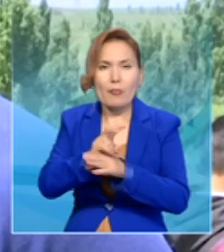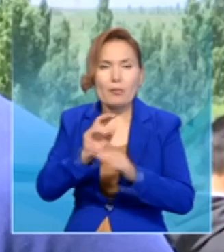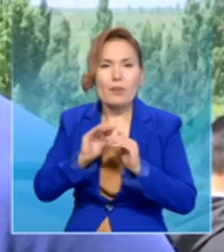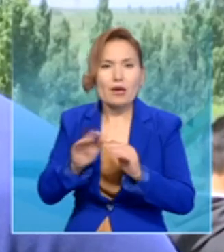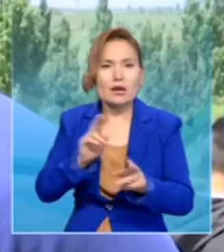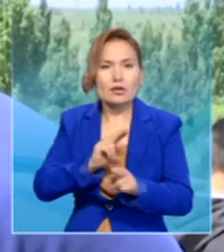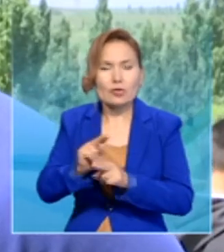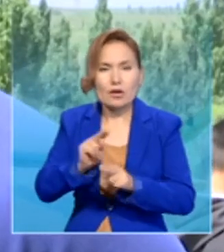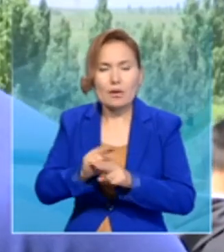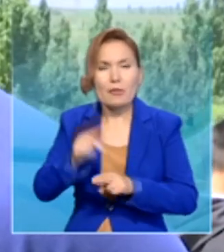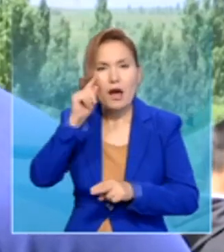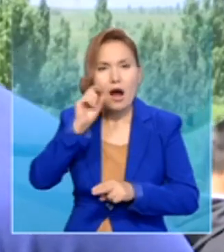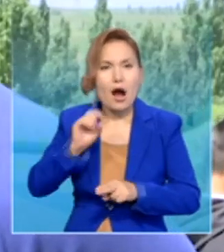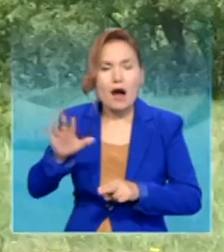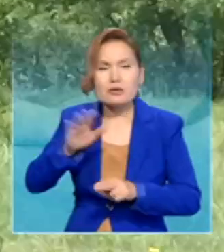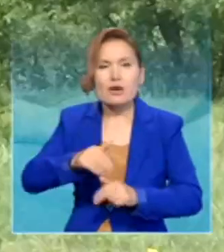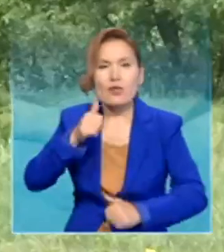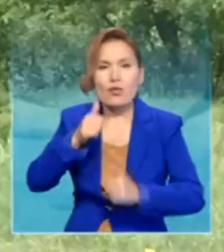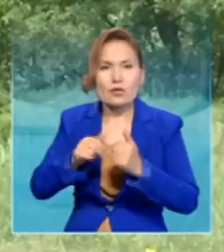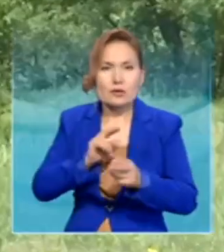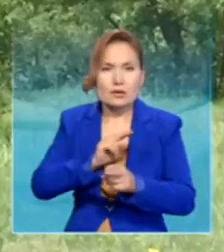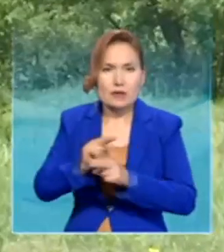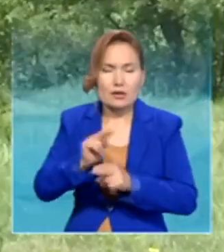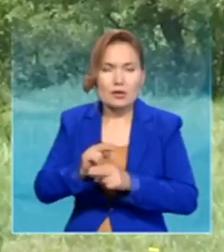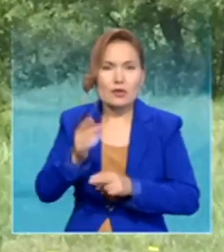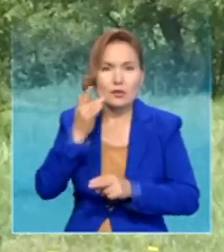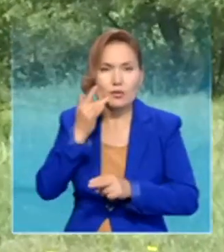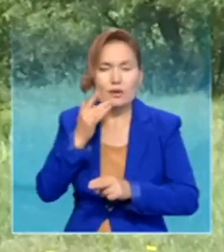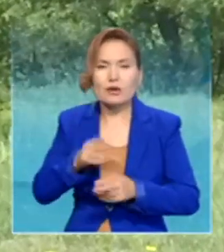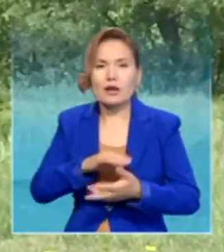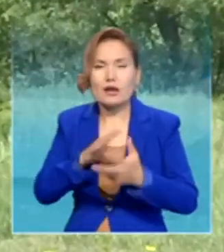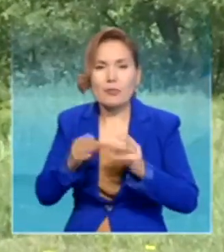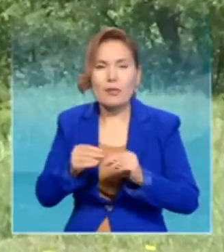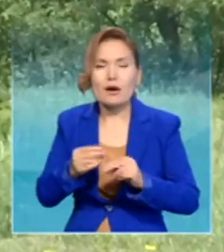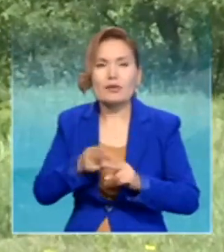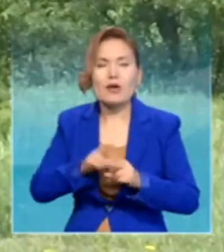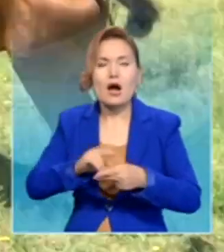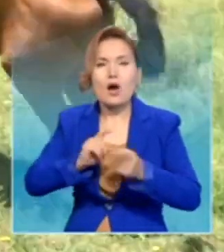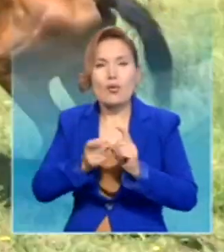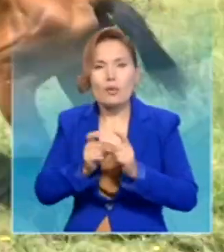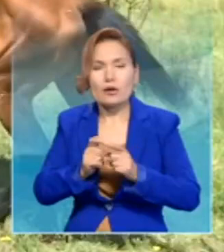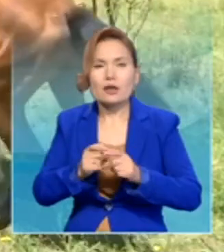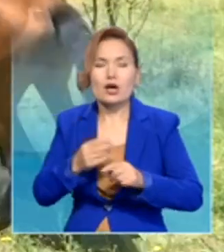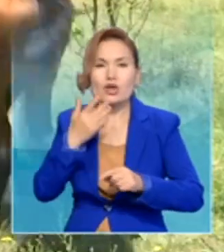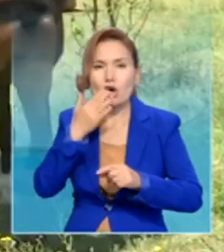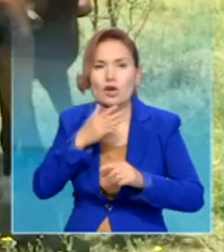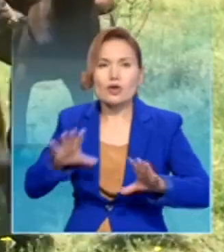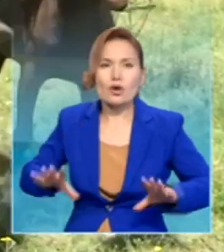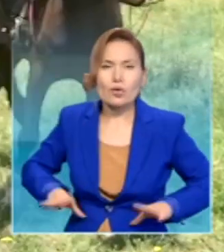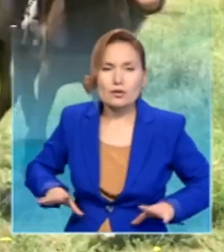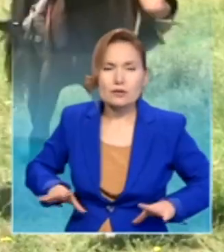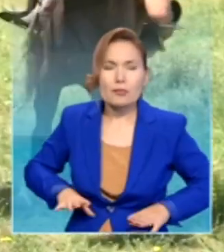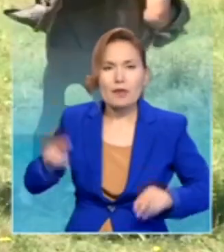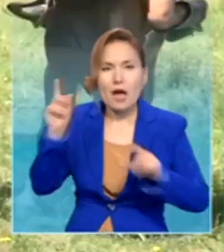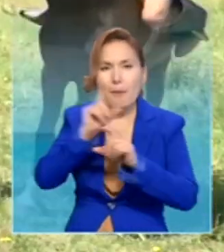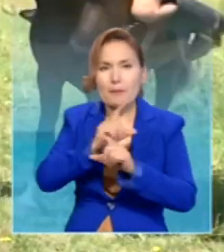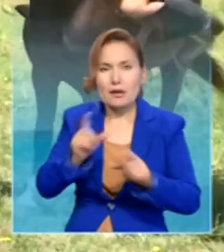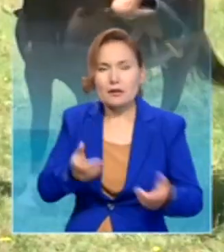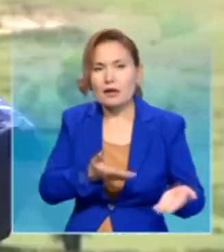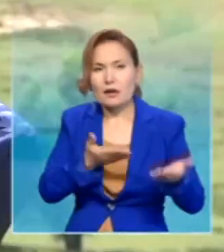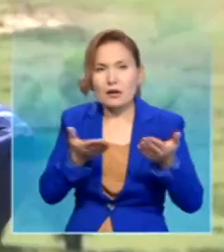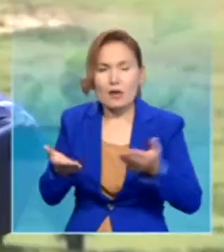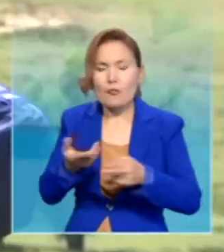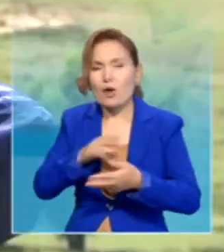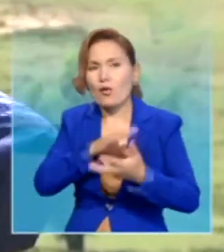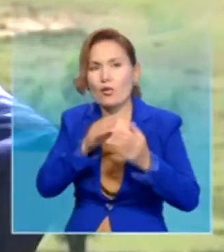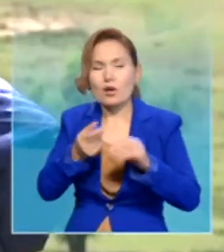дайындаймыз, Азияға дайындаймыз. Аударыспаққа икемі бар балалар облыстық ұлттық спорт түрлері мектебіне шақырылады. Сондықтан бұл